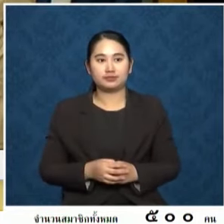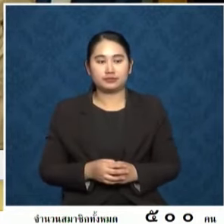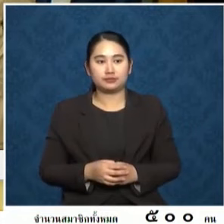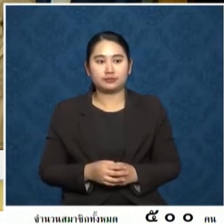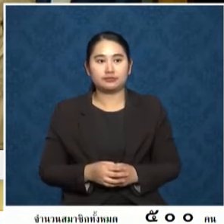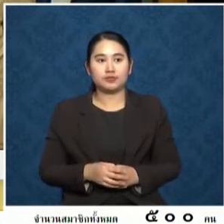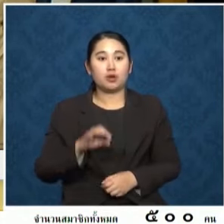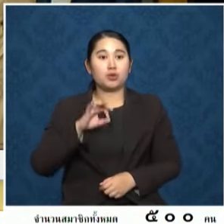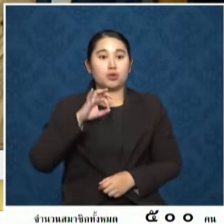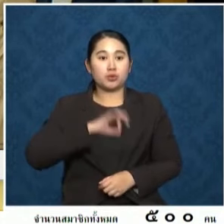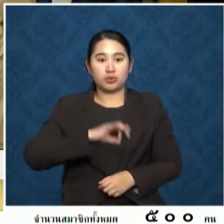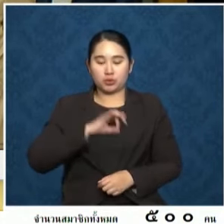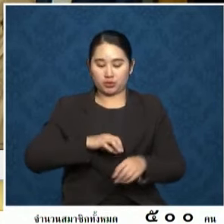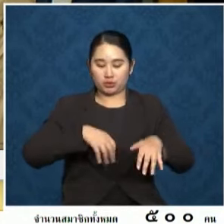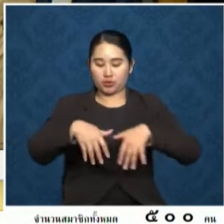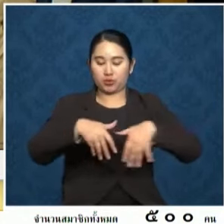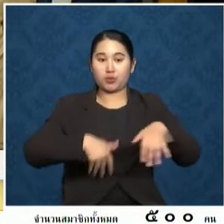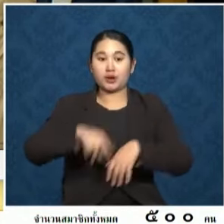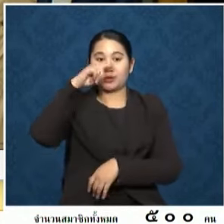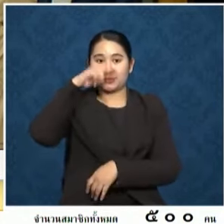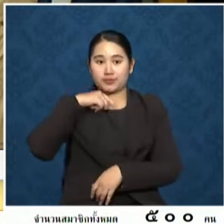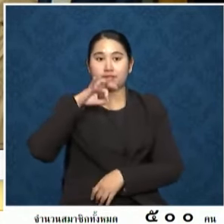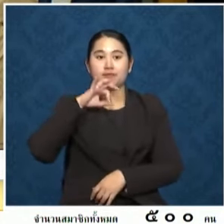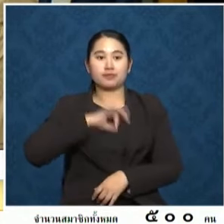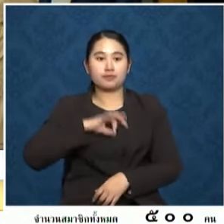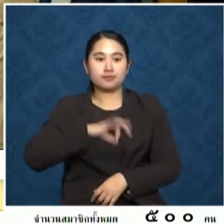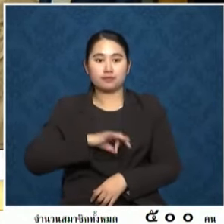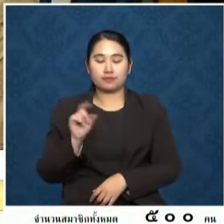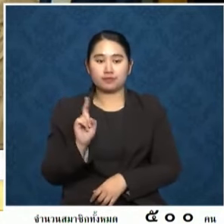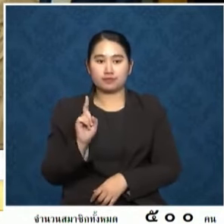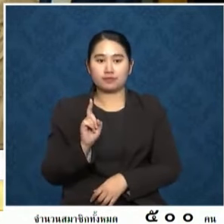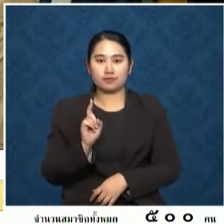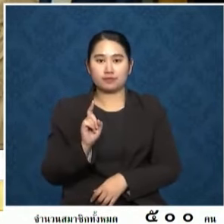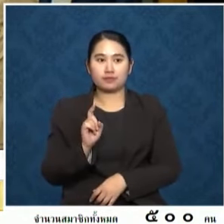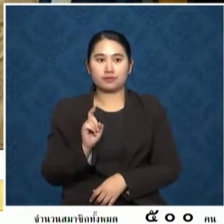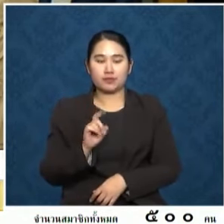ความรู้สึกของพี่น้องประชาชนคนไทยความรู้สึกของ